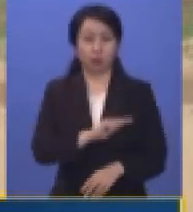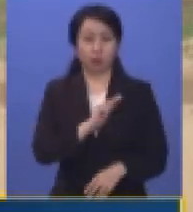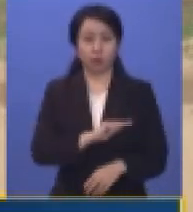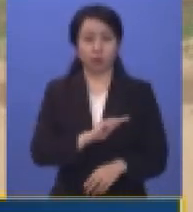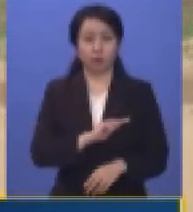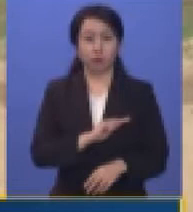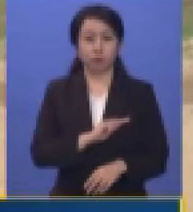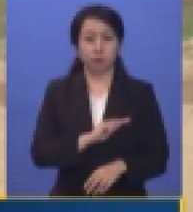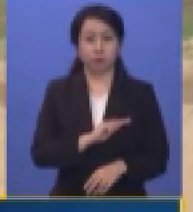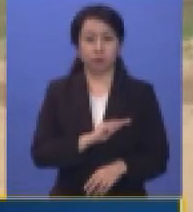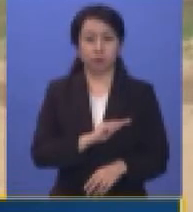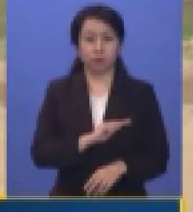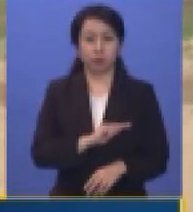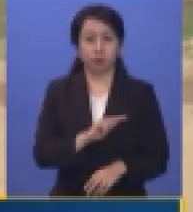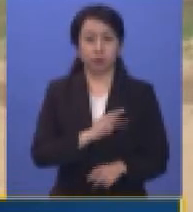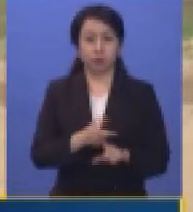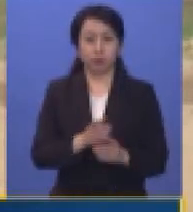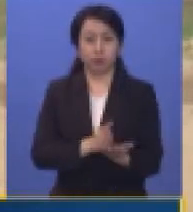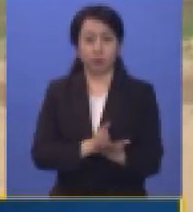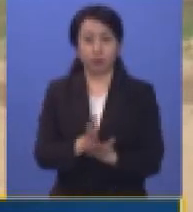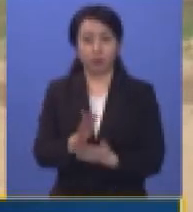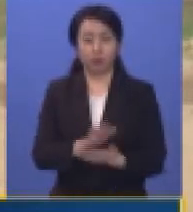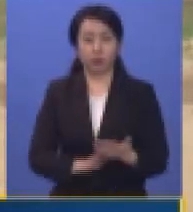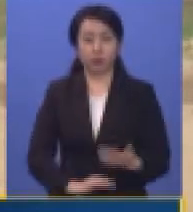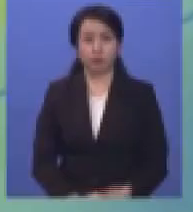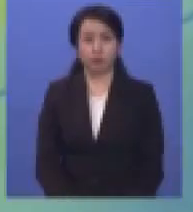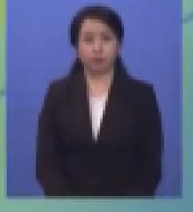принципе, как бы работа в этом направлении продолжается.